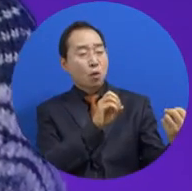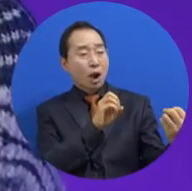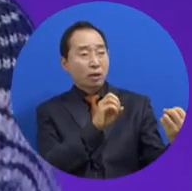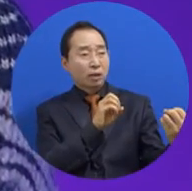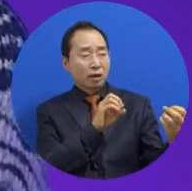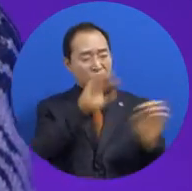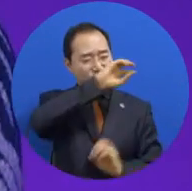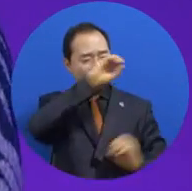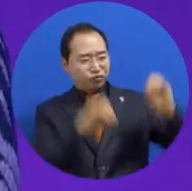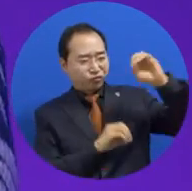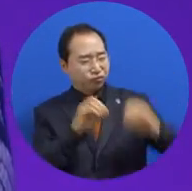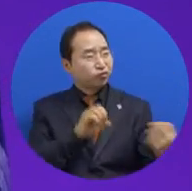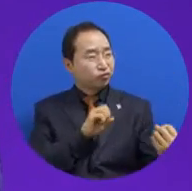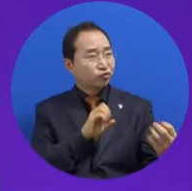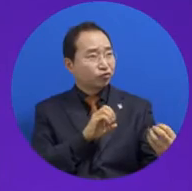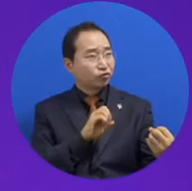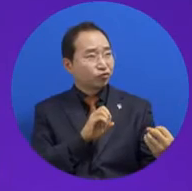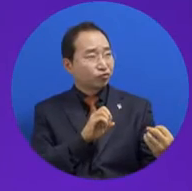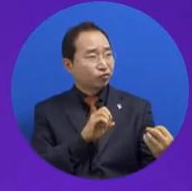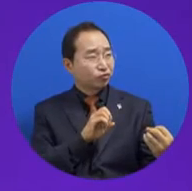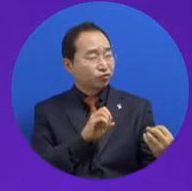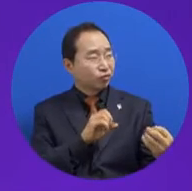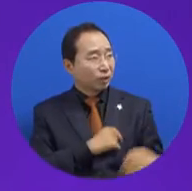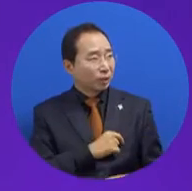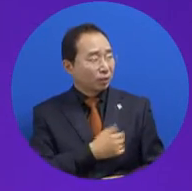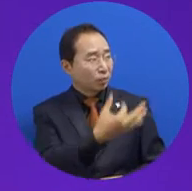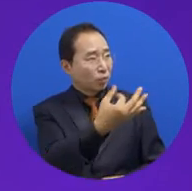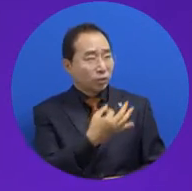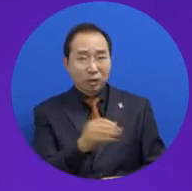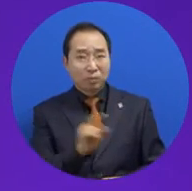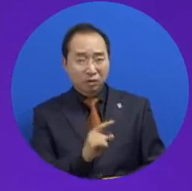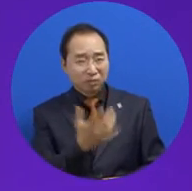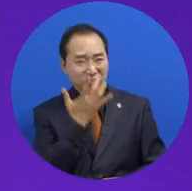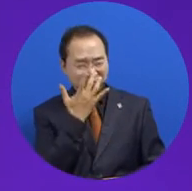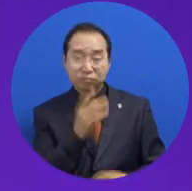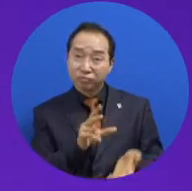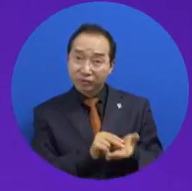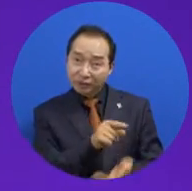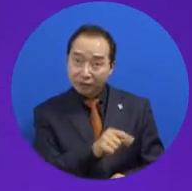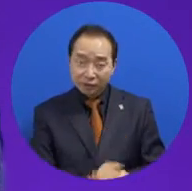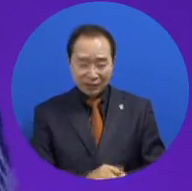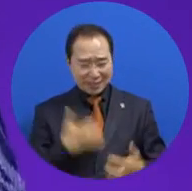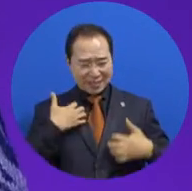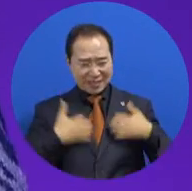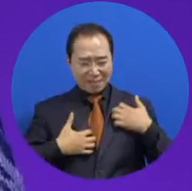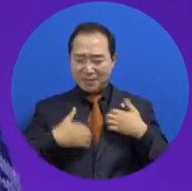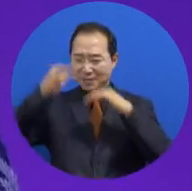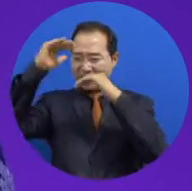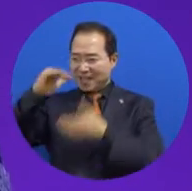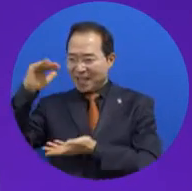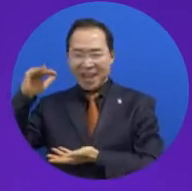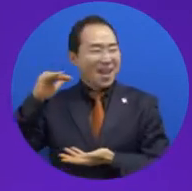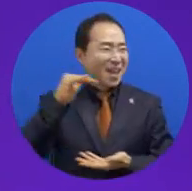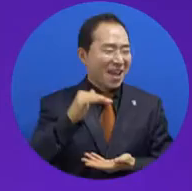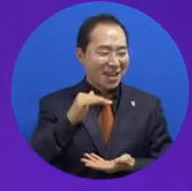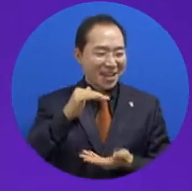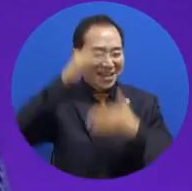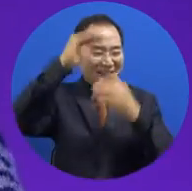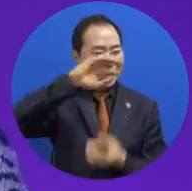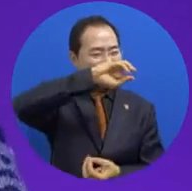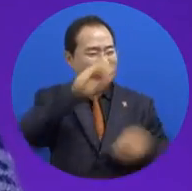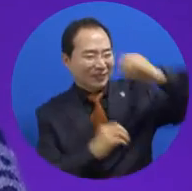때도 두서없이 말을 하면 공감을 해줄 수가 없죠. 재밌는 얘긴데도